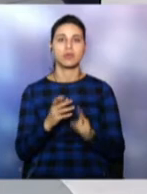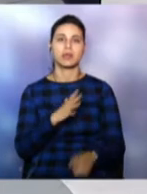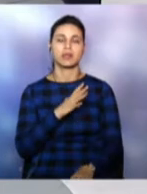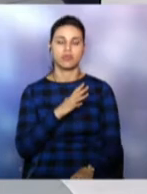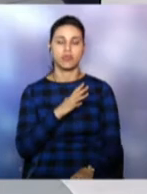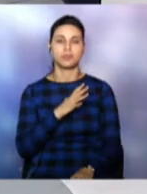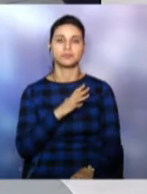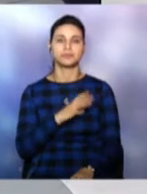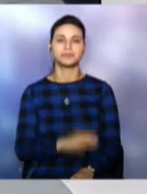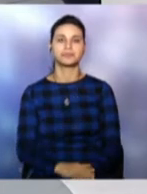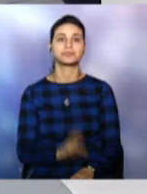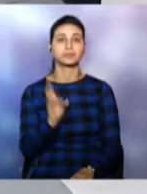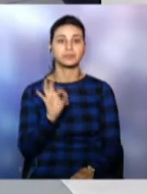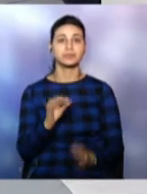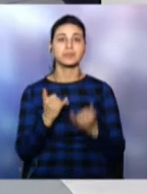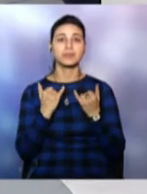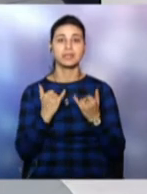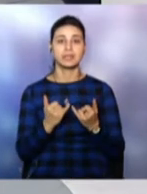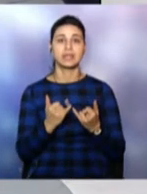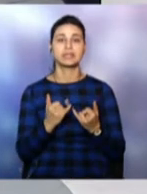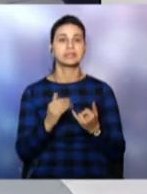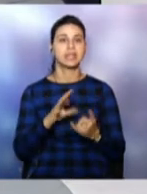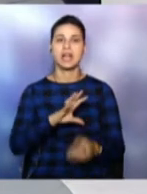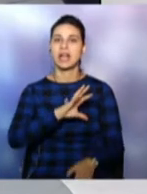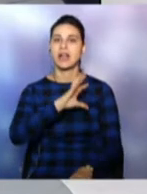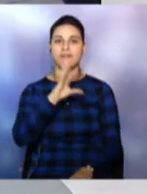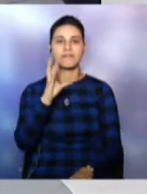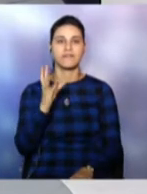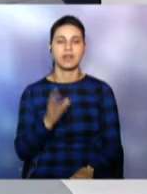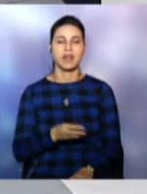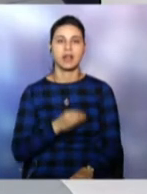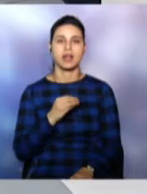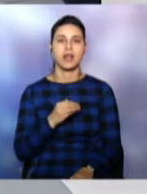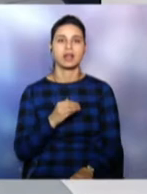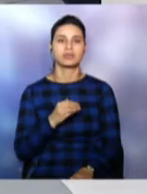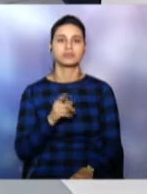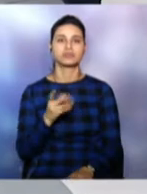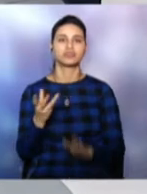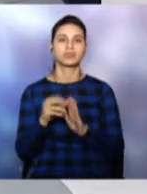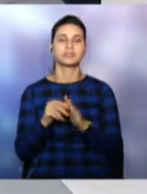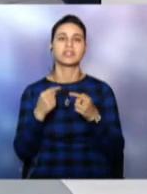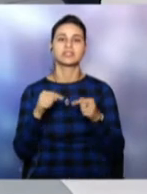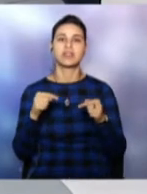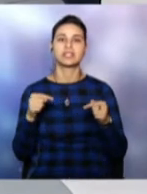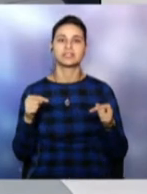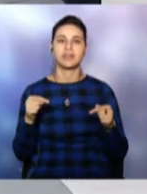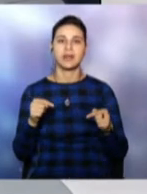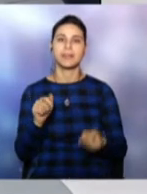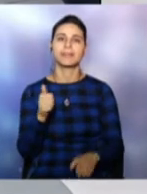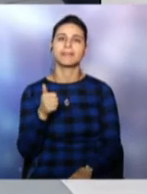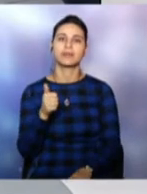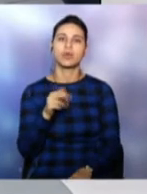იყო ხელმისაწვდომი, მაგრამ დღეს პრაქტიკულად ყველა სახეობის კოფეინის შემცველი სხვადასხვა,